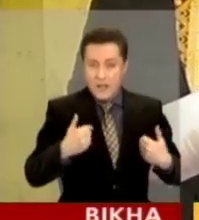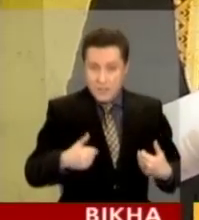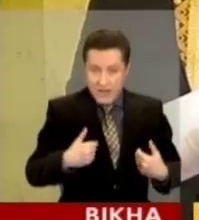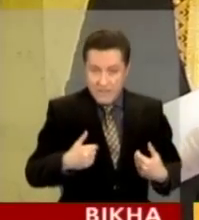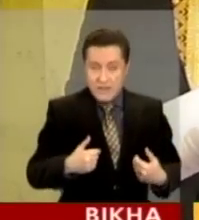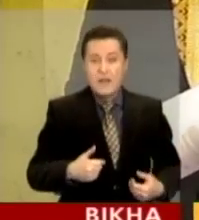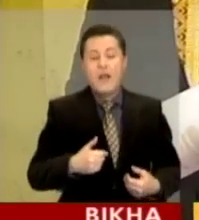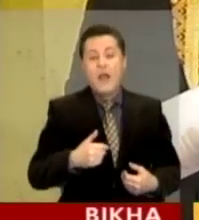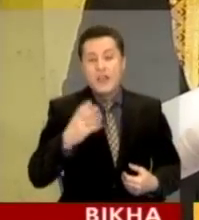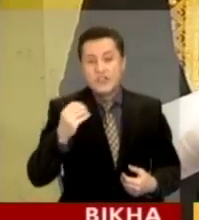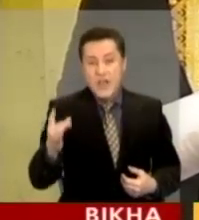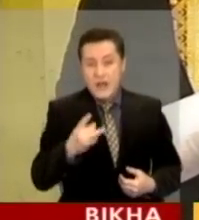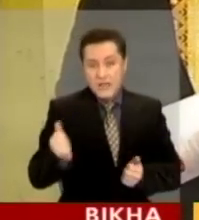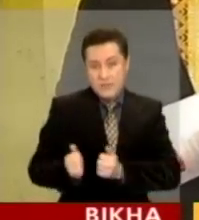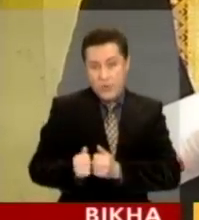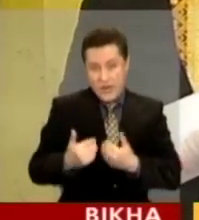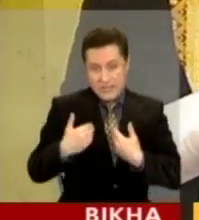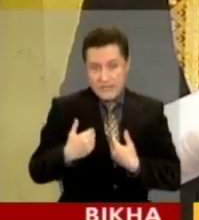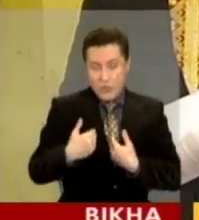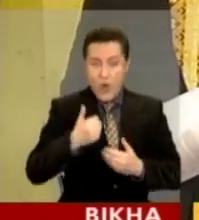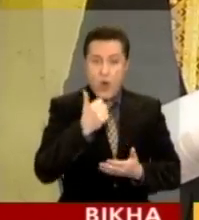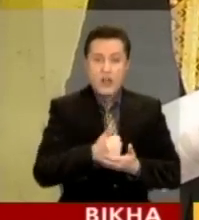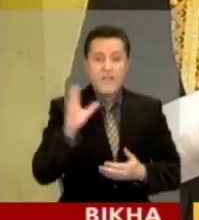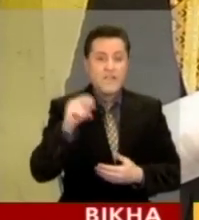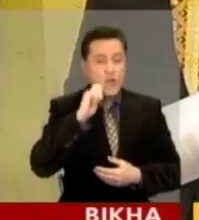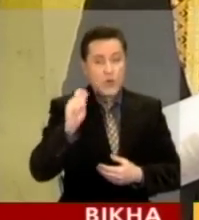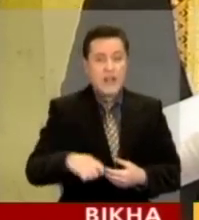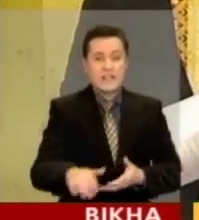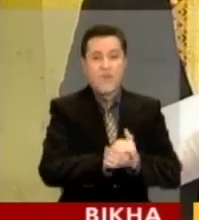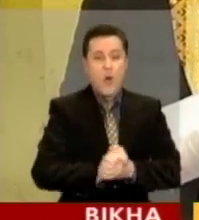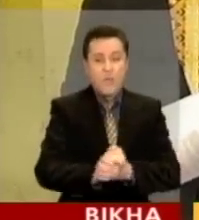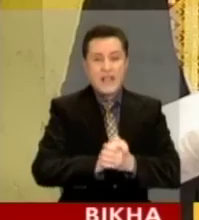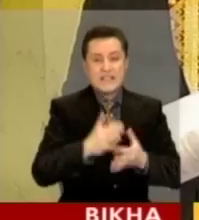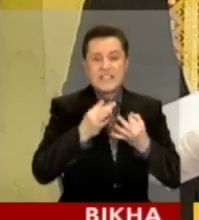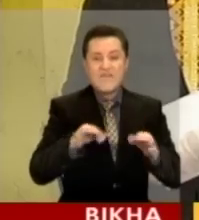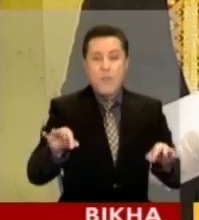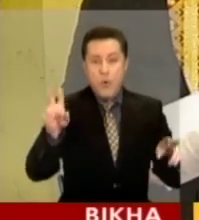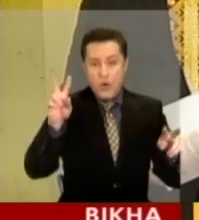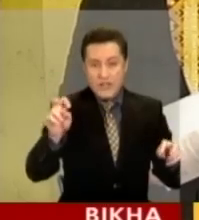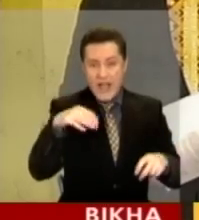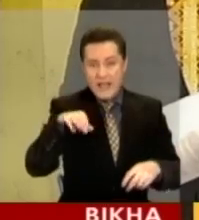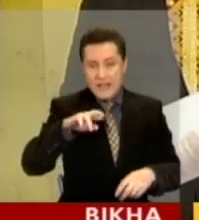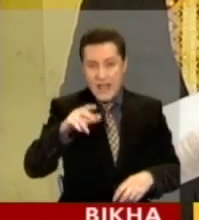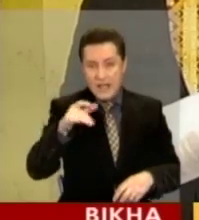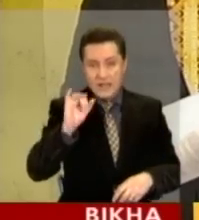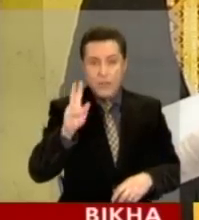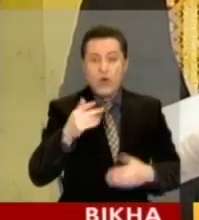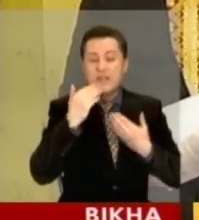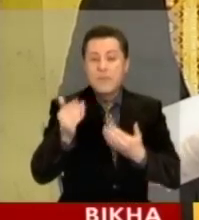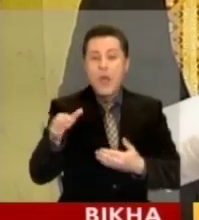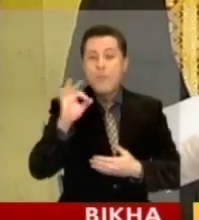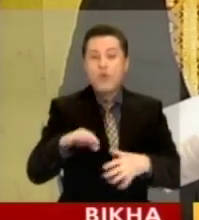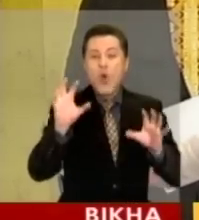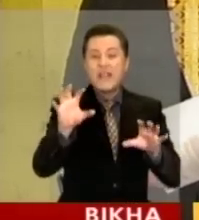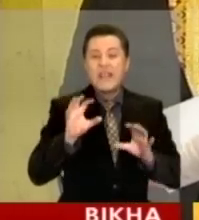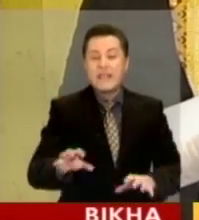раз зараз поряд зі мною голова Всеукраїнського Об'єднання Свобода Олег Тягнибок Тож у нього і запитаємо про легітимність